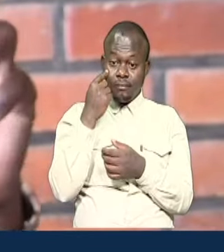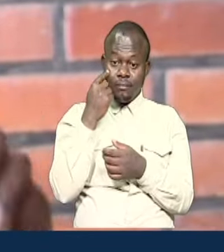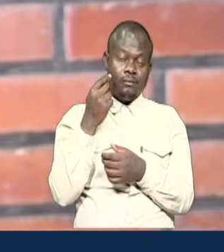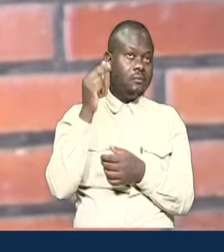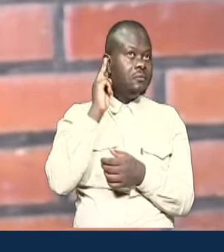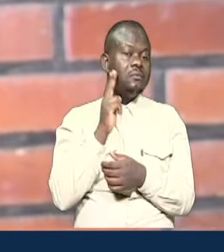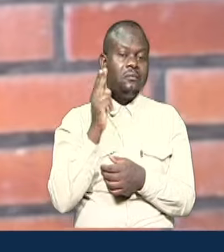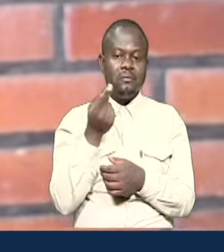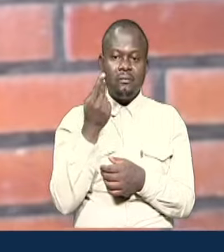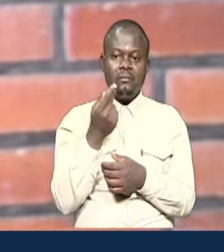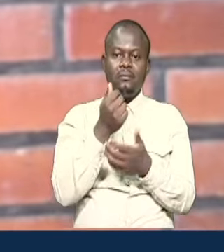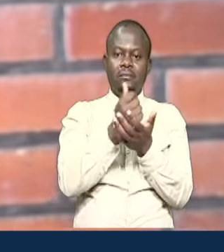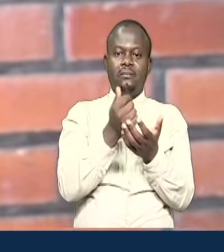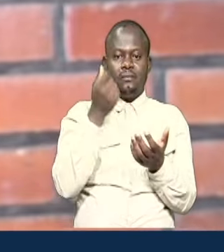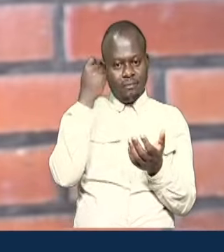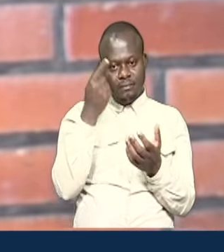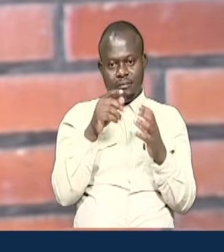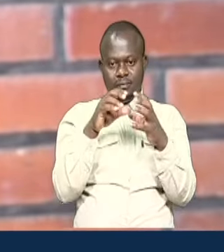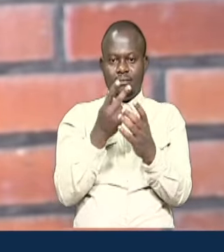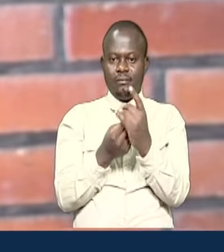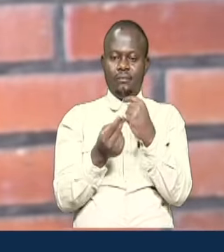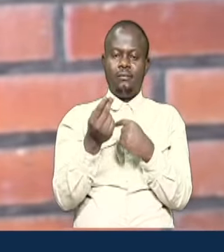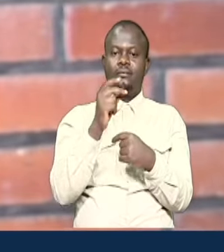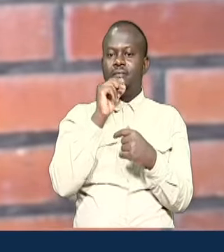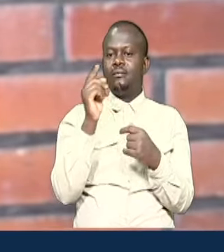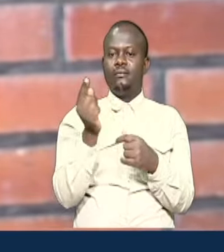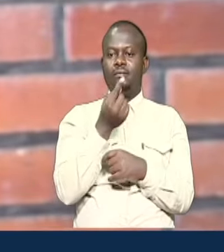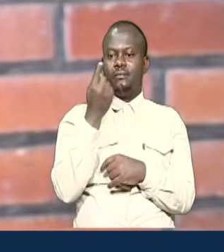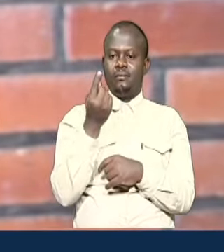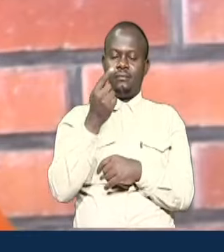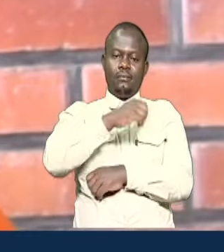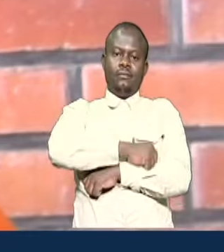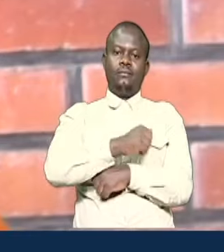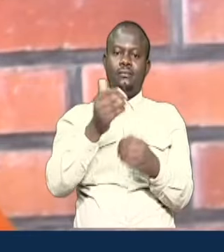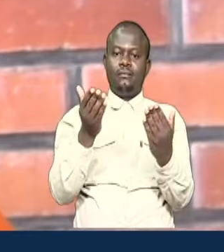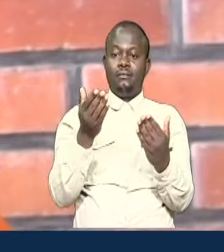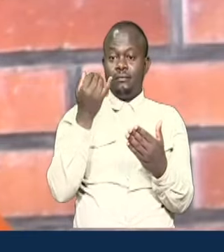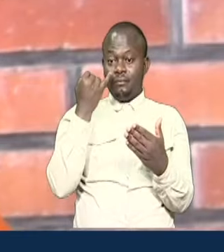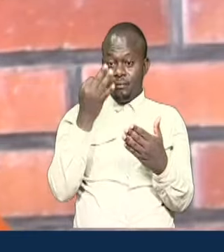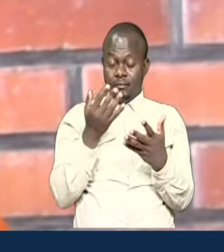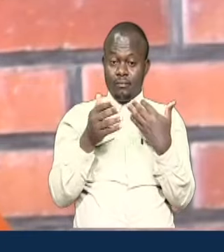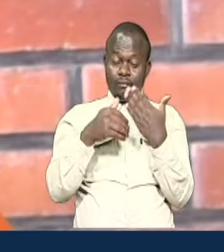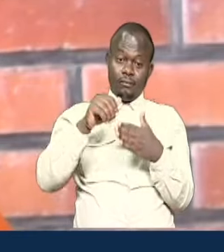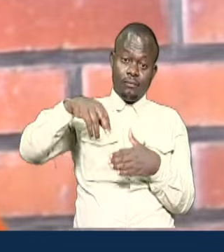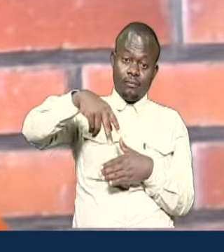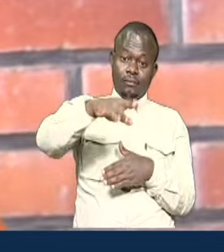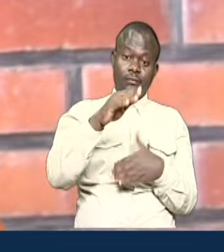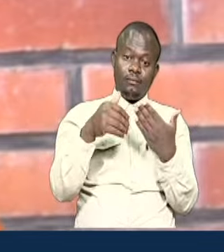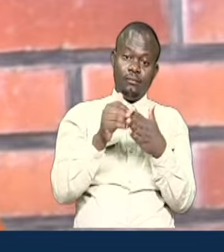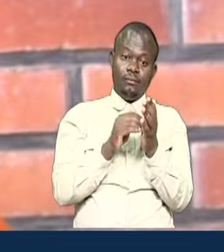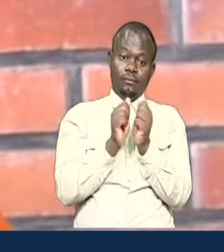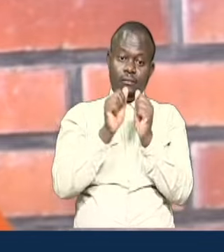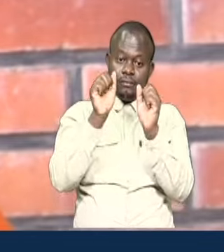batumva dufasha. Icyiciro cy'abakomatanyije gutyo nta mashuri ahari. Burya iyo umwana abasha kugenda